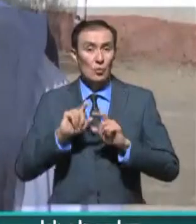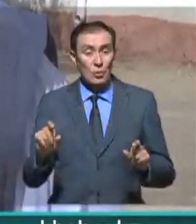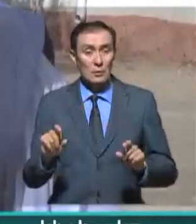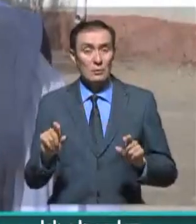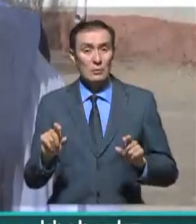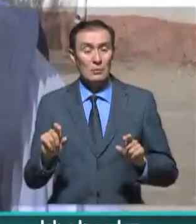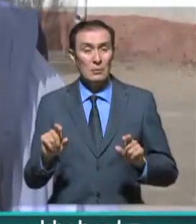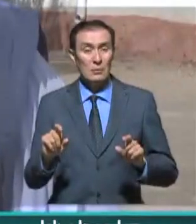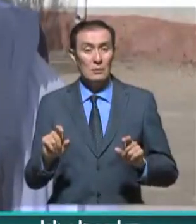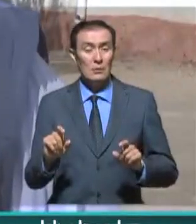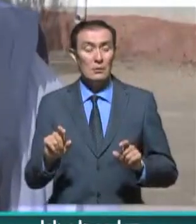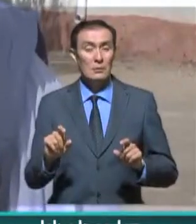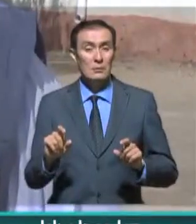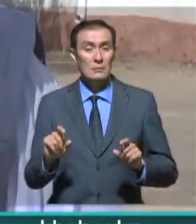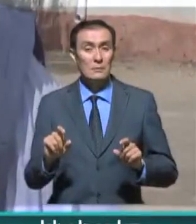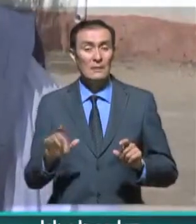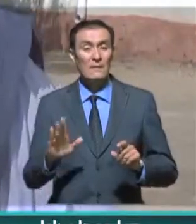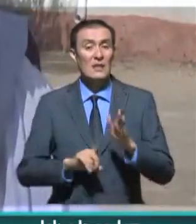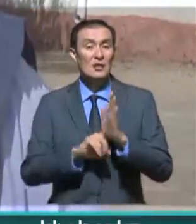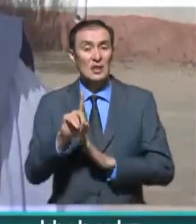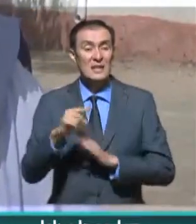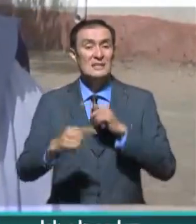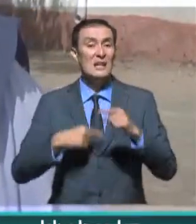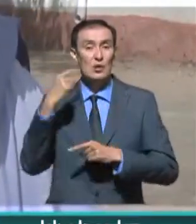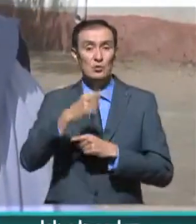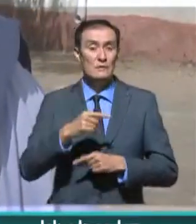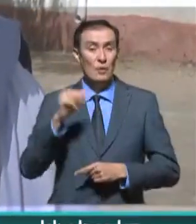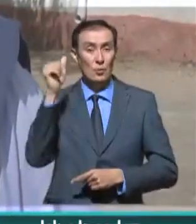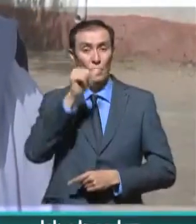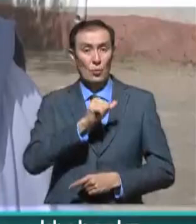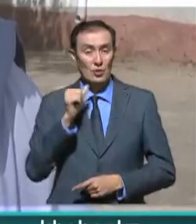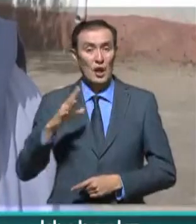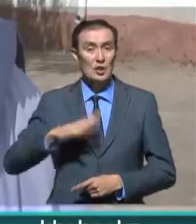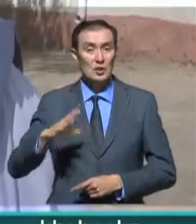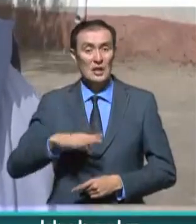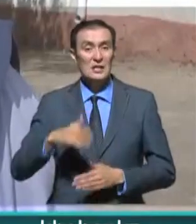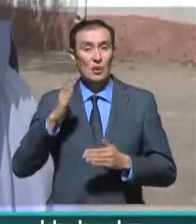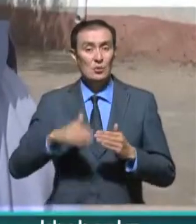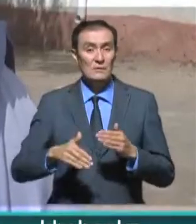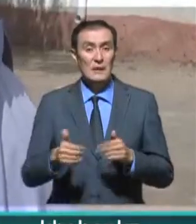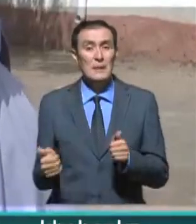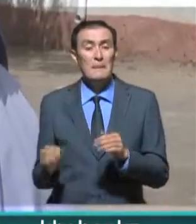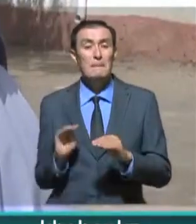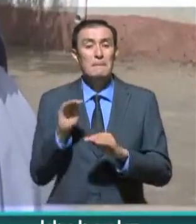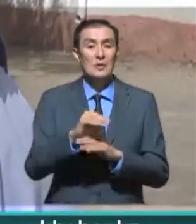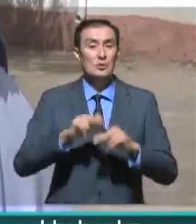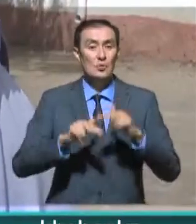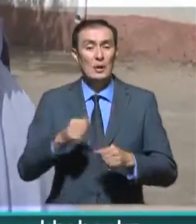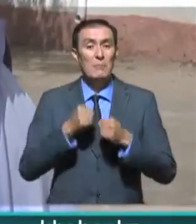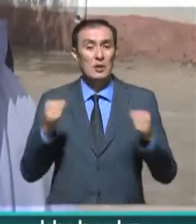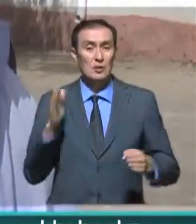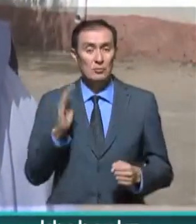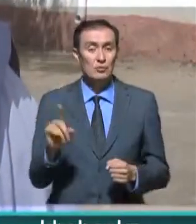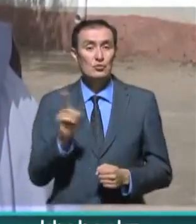к скажем так к началу следующего учебного года ожидается завершение пристройки большое пристройки